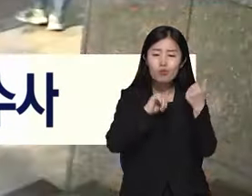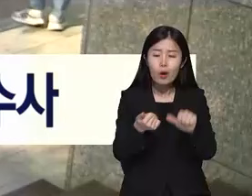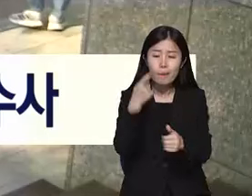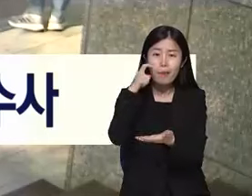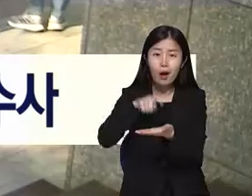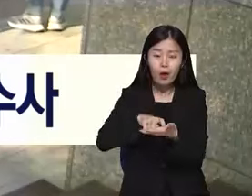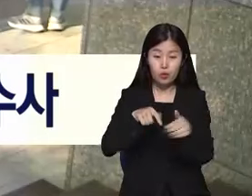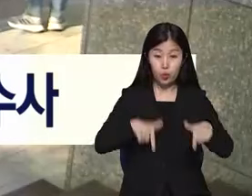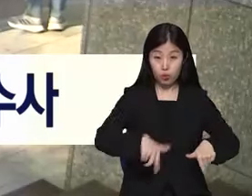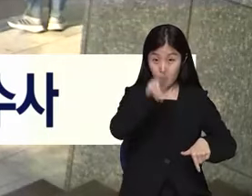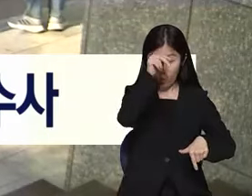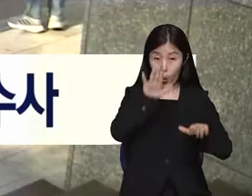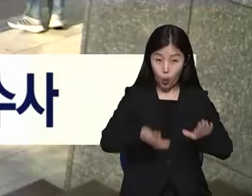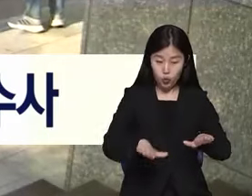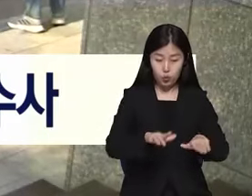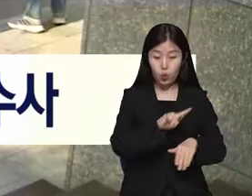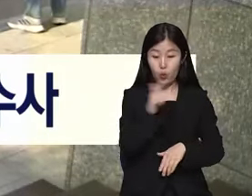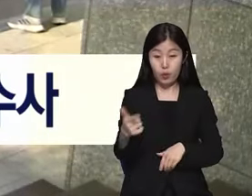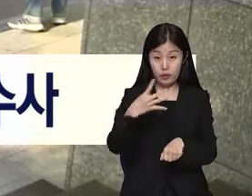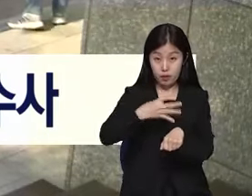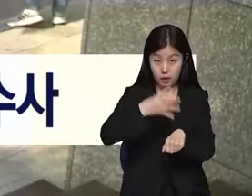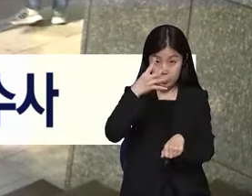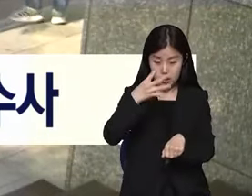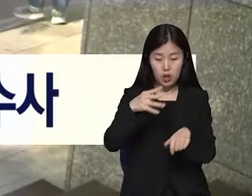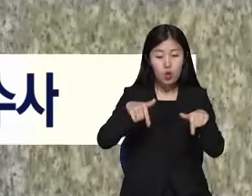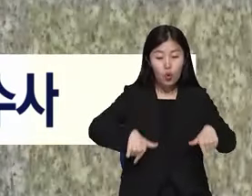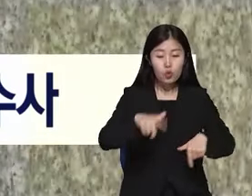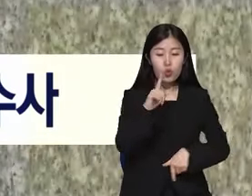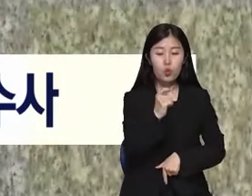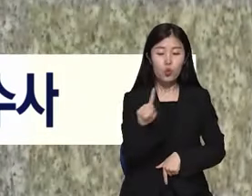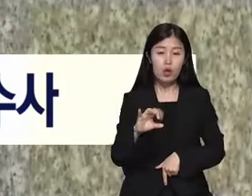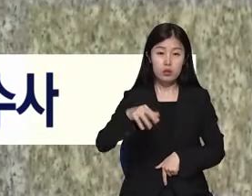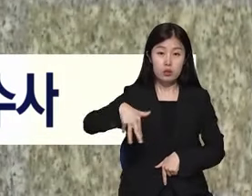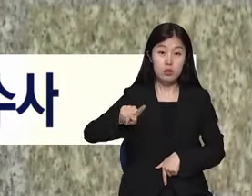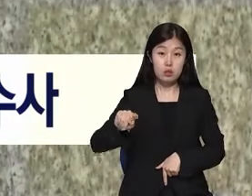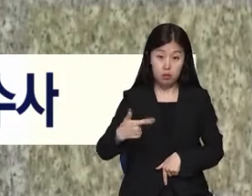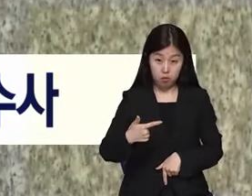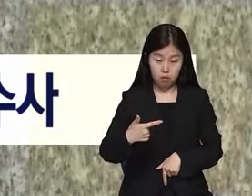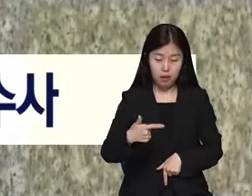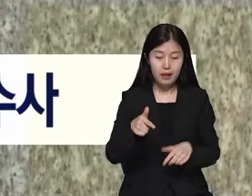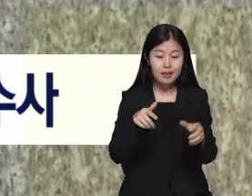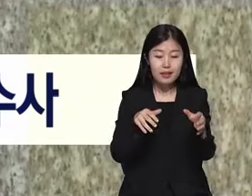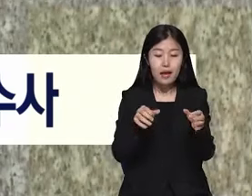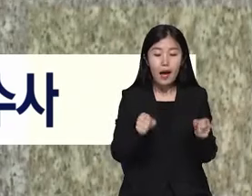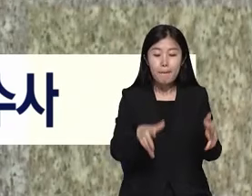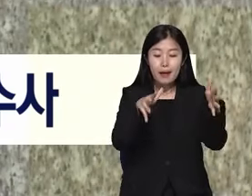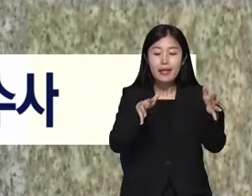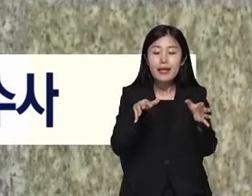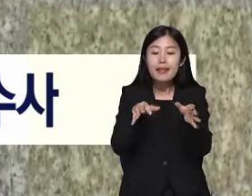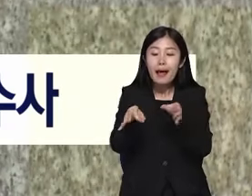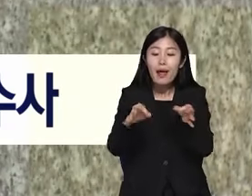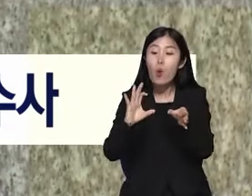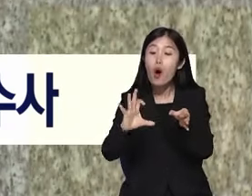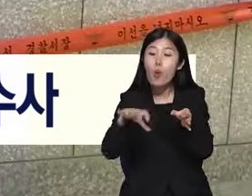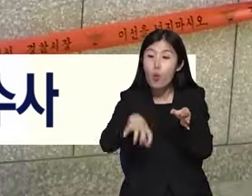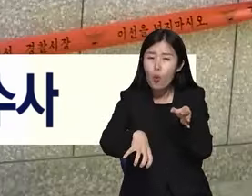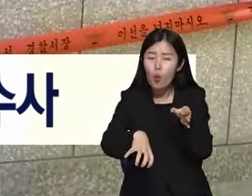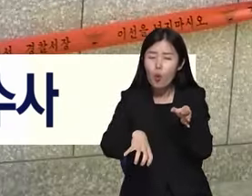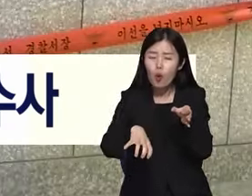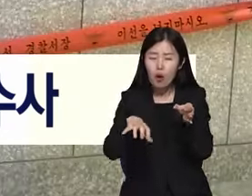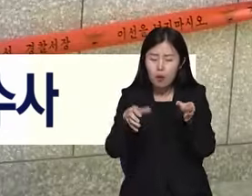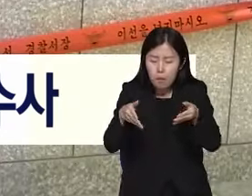광주 서부경찰서는 오늘 오후 4시쯤 광주 서구 광천동의 한 아파트 상가 화장실에서 태어난 지 한 달이 안 된 영아